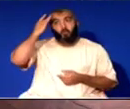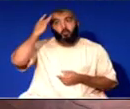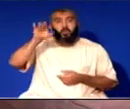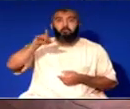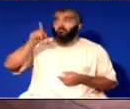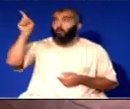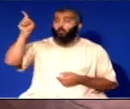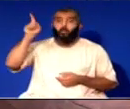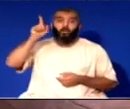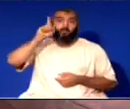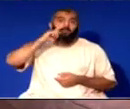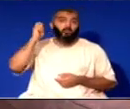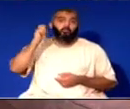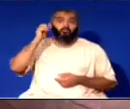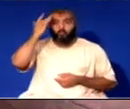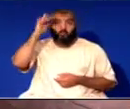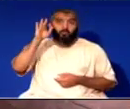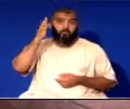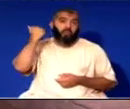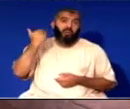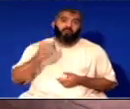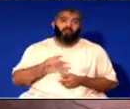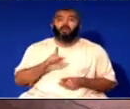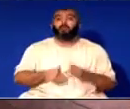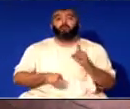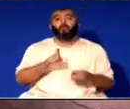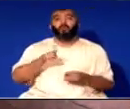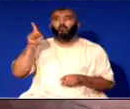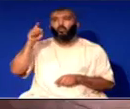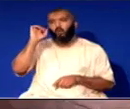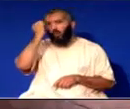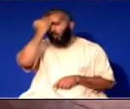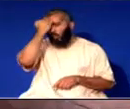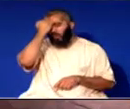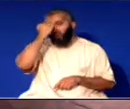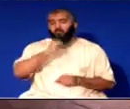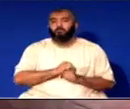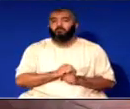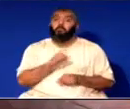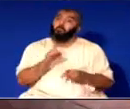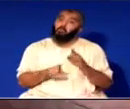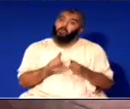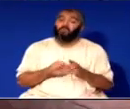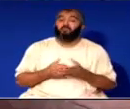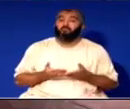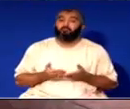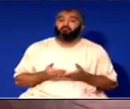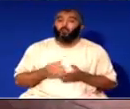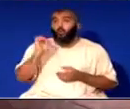يكون حياته كلها سلبي يمكن يتفكر يتكاكى هذا الانسان يمكن يتفكر هذا الانسان يمكن يرجع لعقله هذا